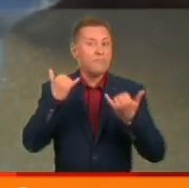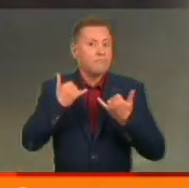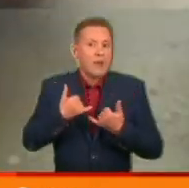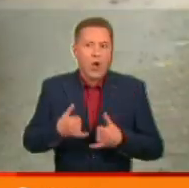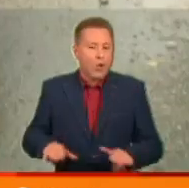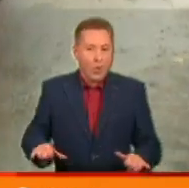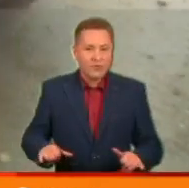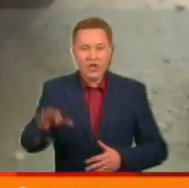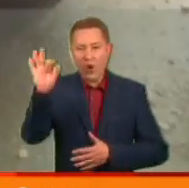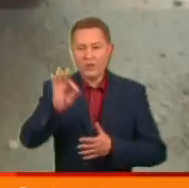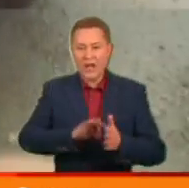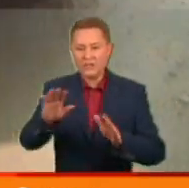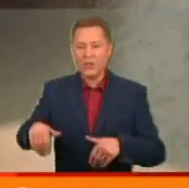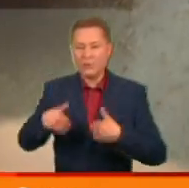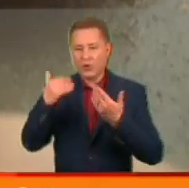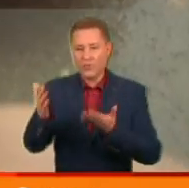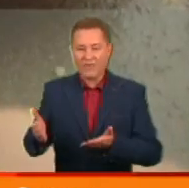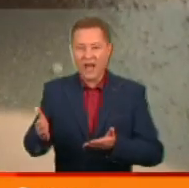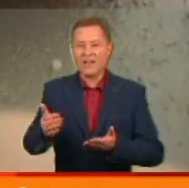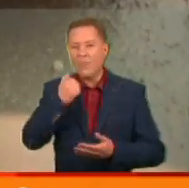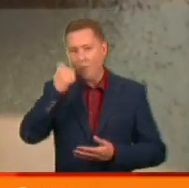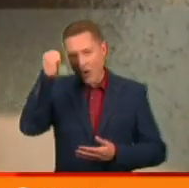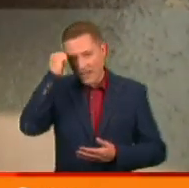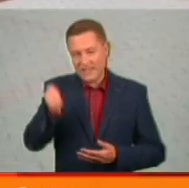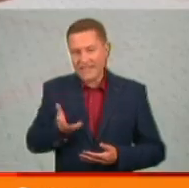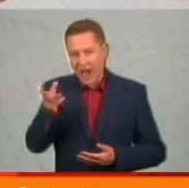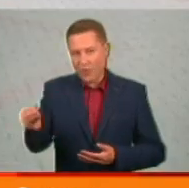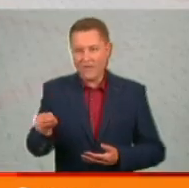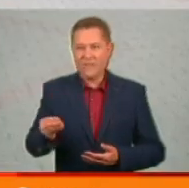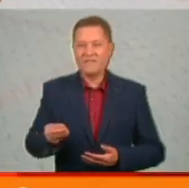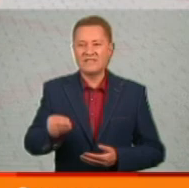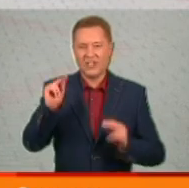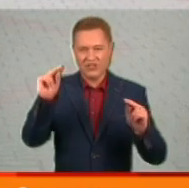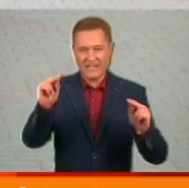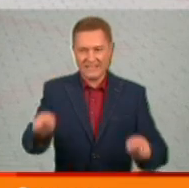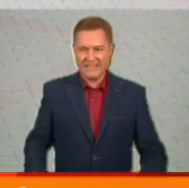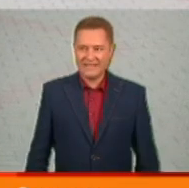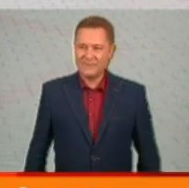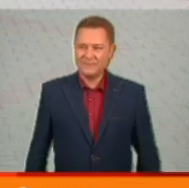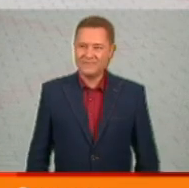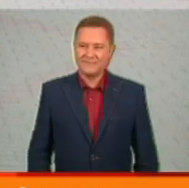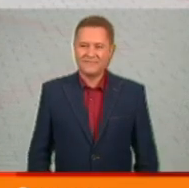приголомшений, одразу зателефонував шляхетній учительці і подякував за пильність і чесність.